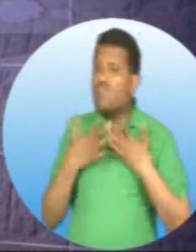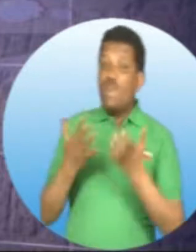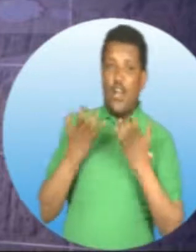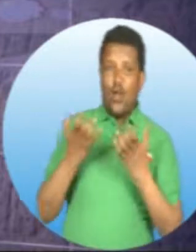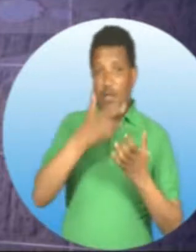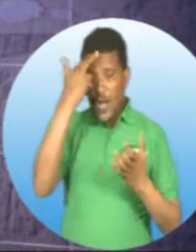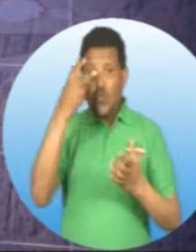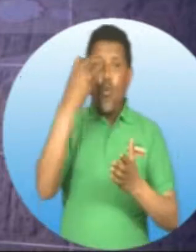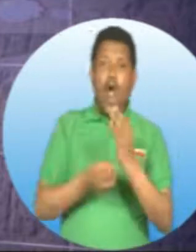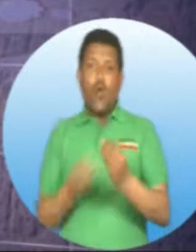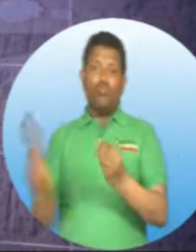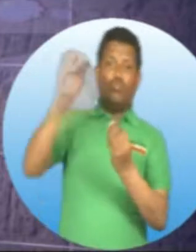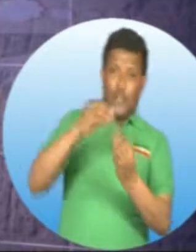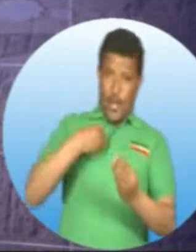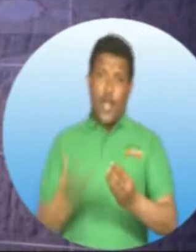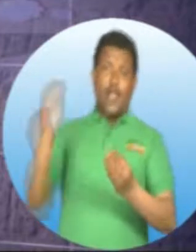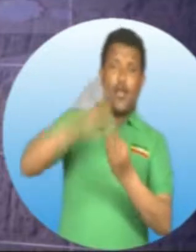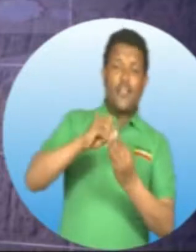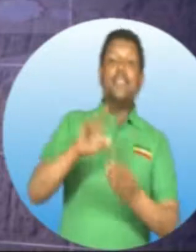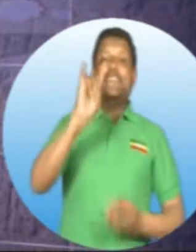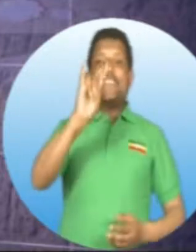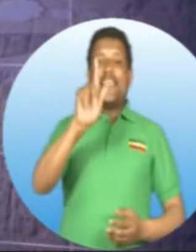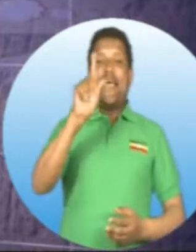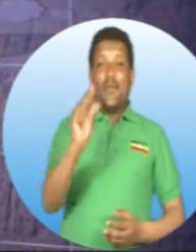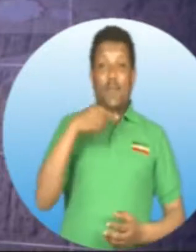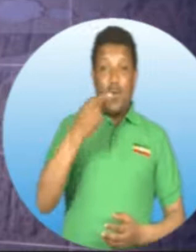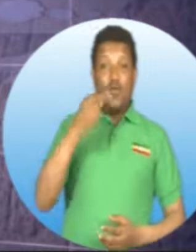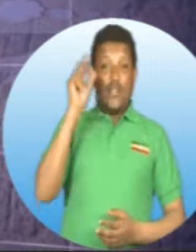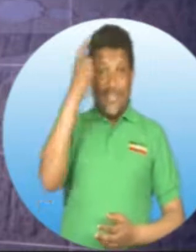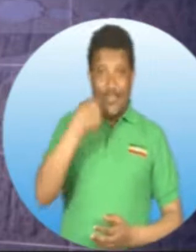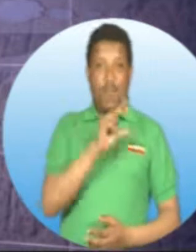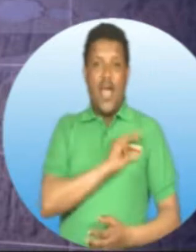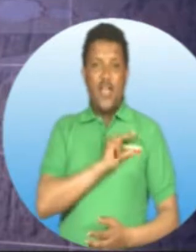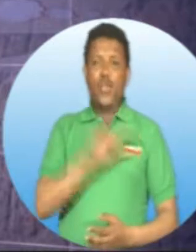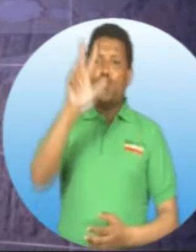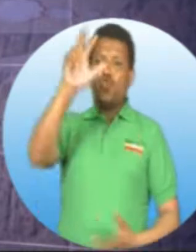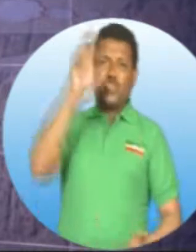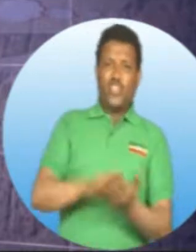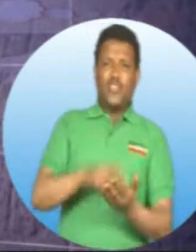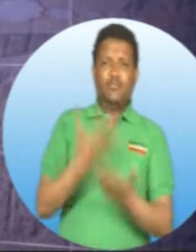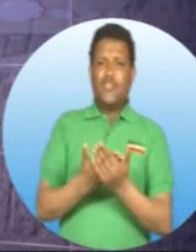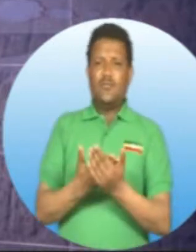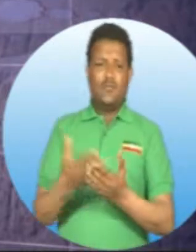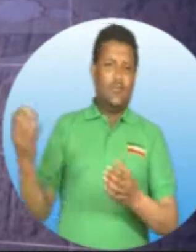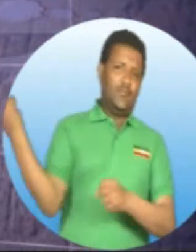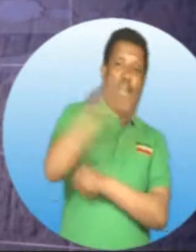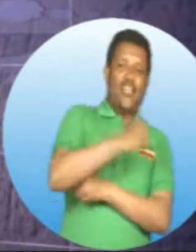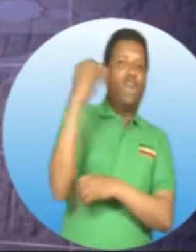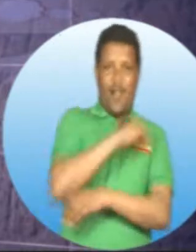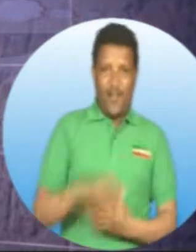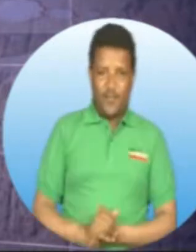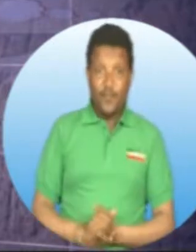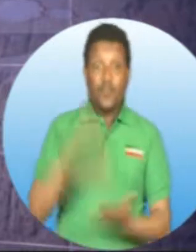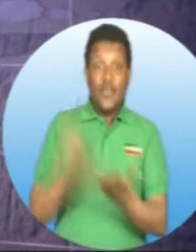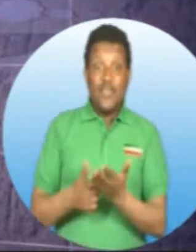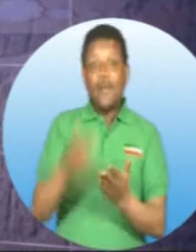ሁለቱም ለመውሰድ ይፈልጉ ስለነበር ዋጋውን እያናሩ ይሄዱና ዘነበ የሚባለው ገጸ ባህሪ 3000